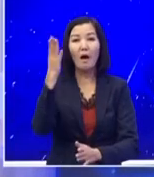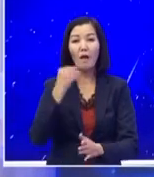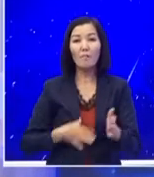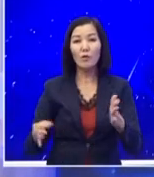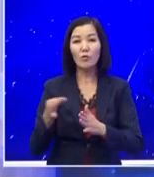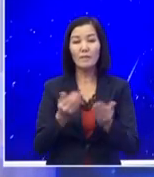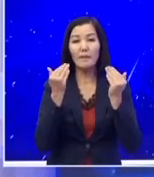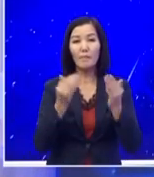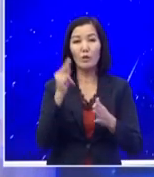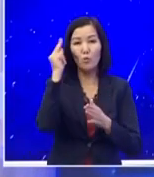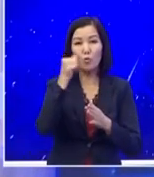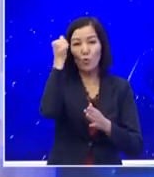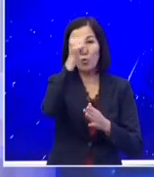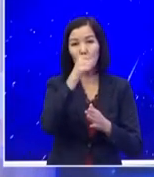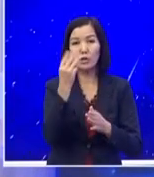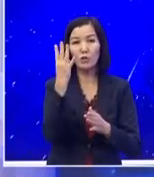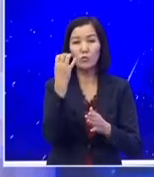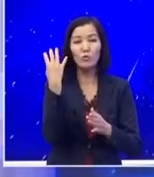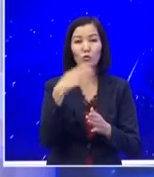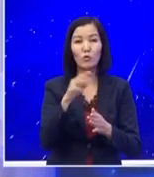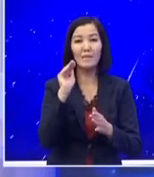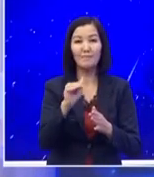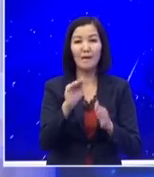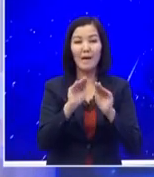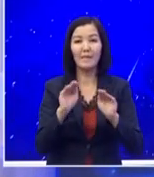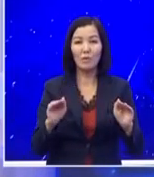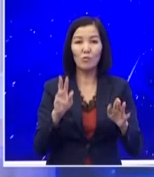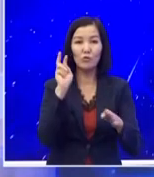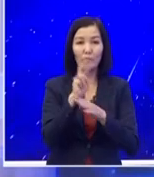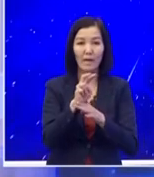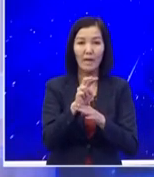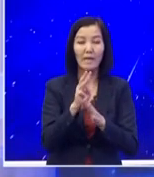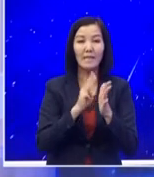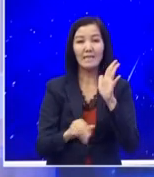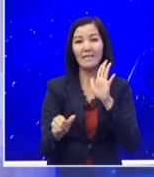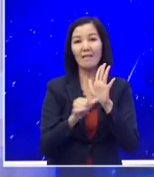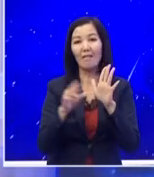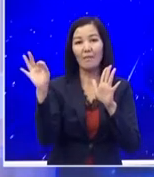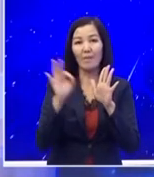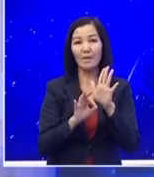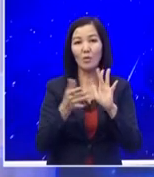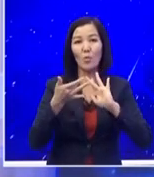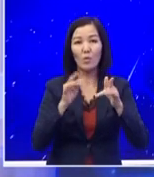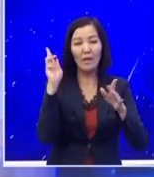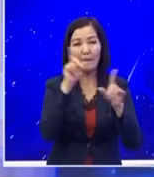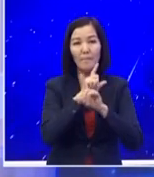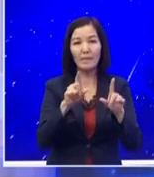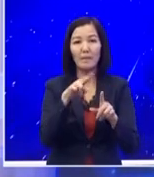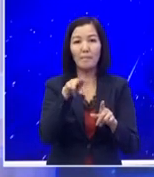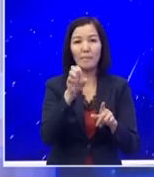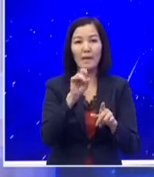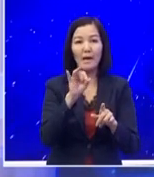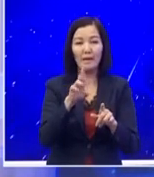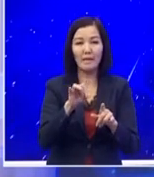Алматы облысында биылғы оқу жылына 430 мыңнан аса оқушы барған. Оның 86% онлайн мектеп.